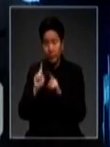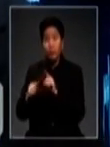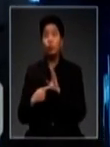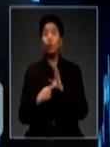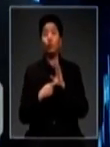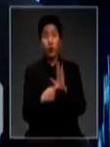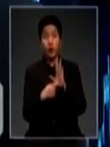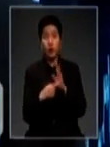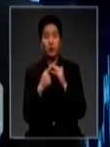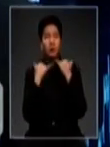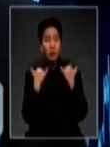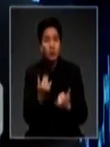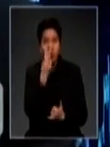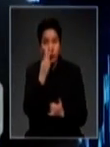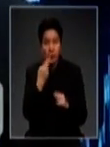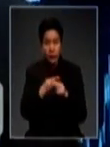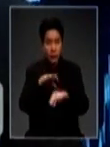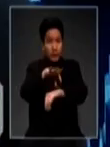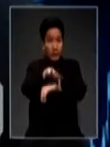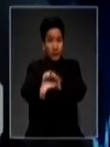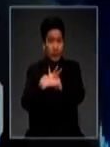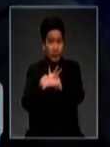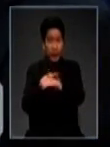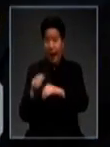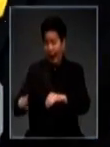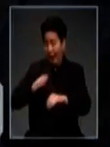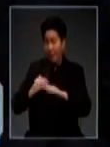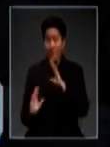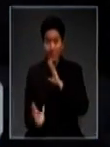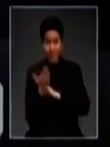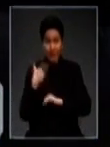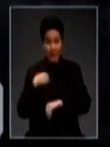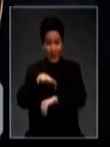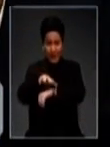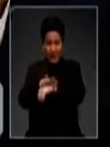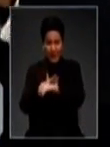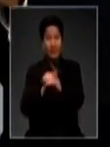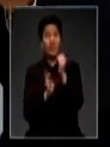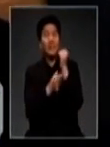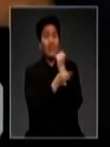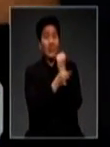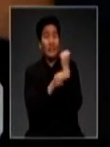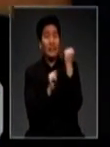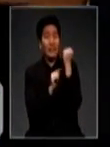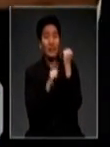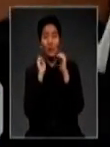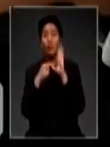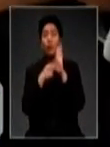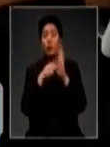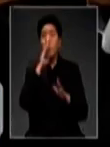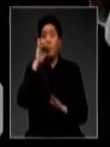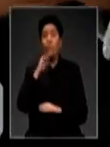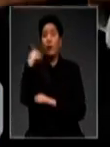นะครับ เห็นริชแบนผมไหมครับเขาติดให้ผมเมื่อเช้าก่อนเข้างานเนี่ยอันนี้ก็เป็นตัวอย่างหนึ่งถ้านักท่องเที่ยวม